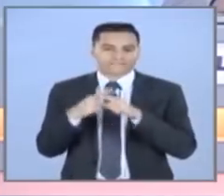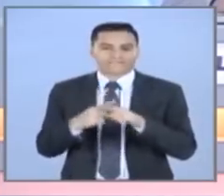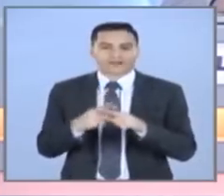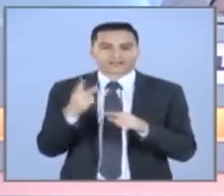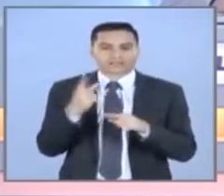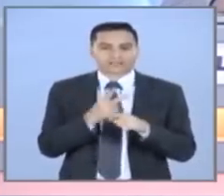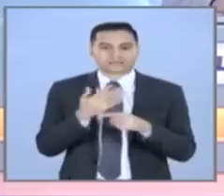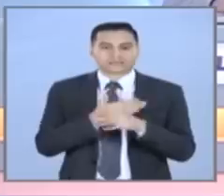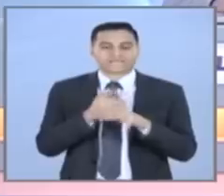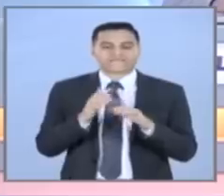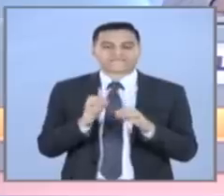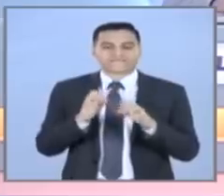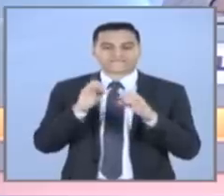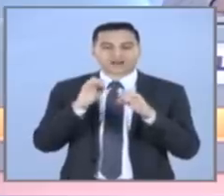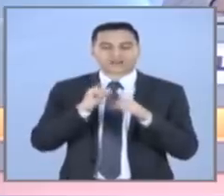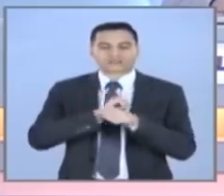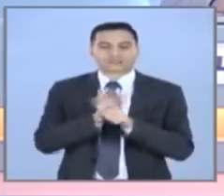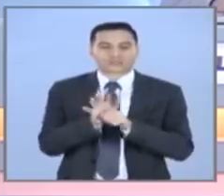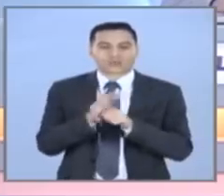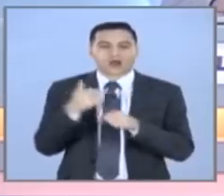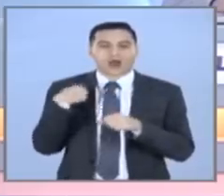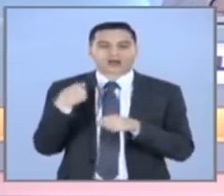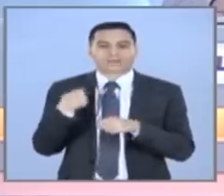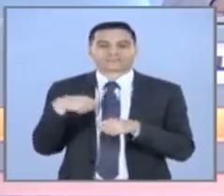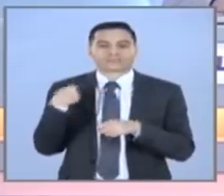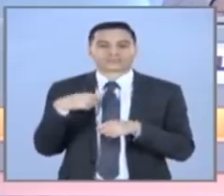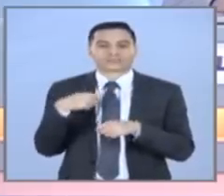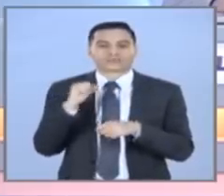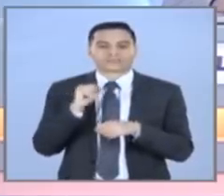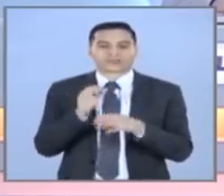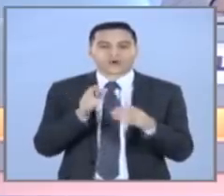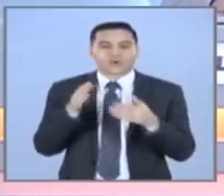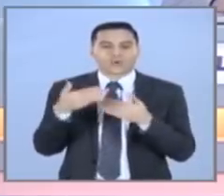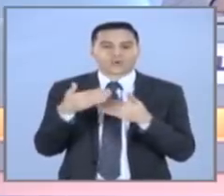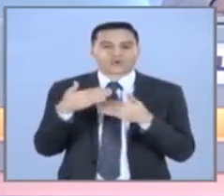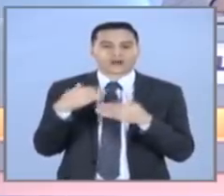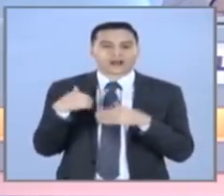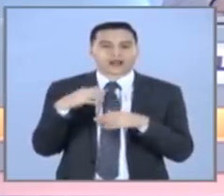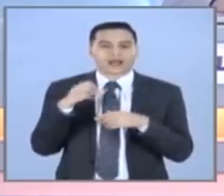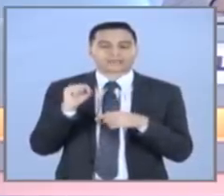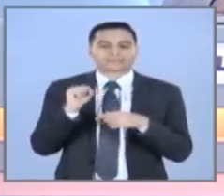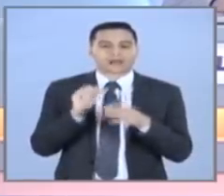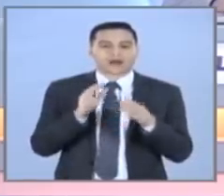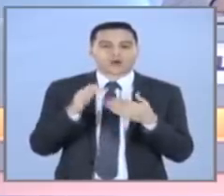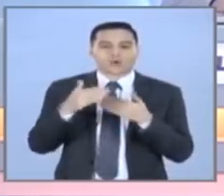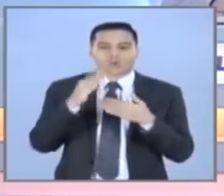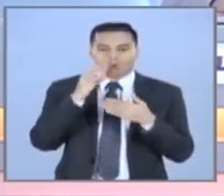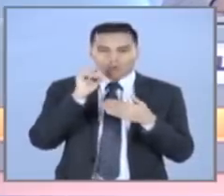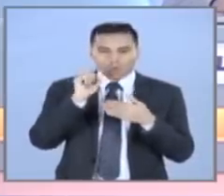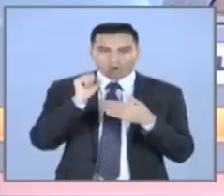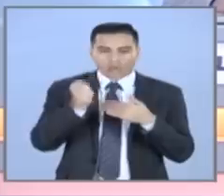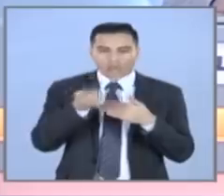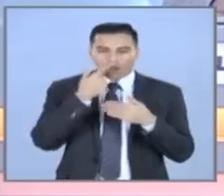19 لان انا كنت ماسك مدير العزل ورئيس اللجنه العلميه لتطبيق